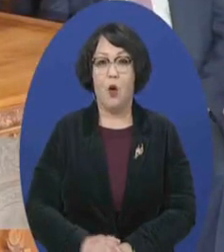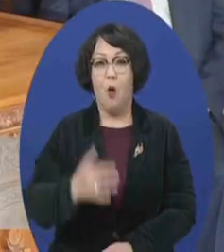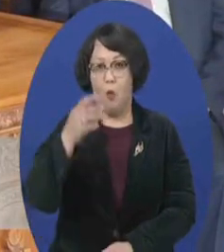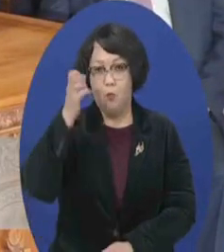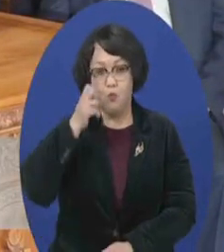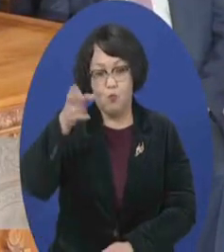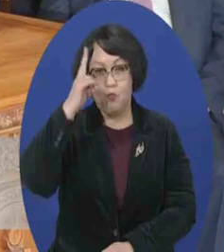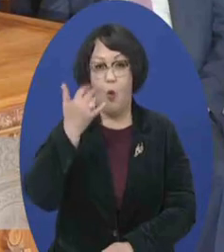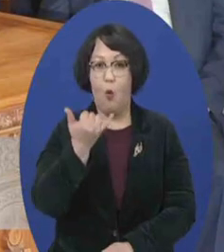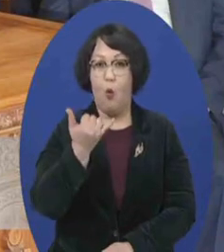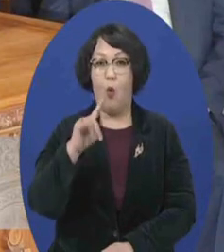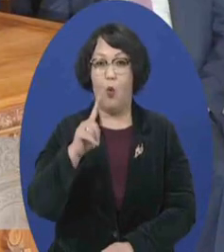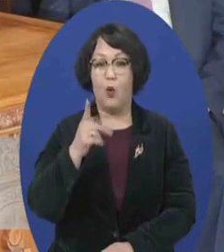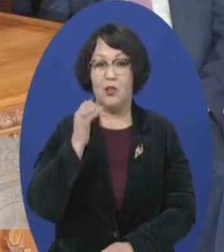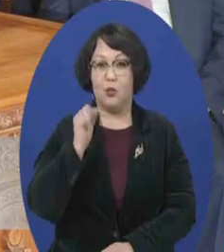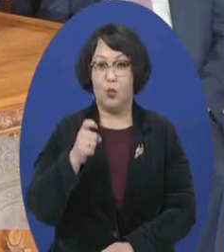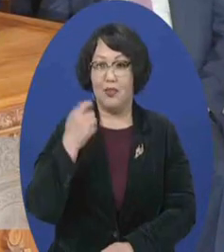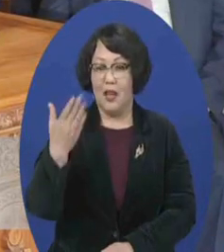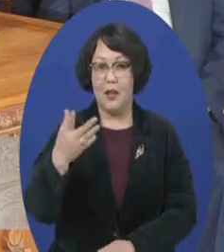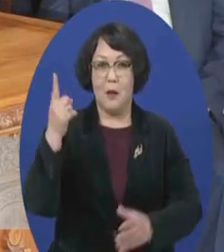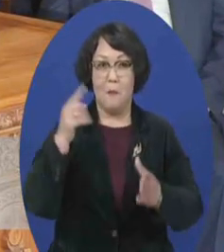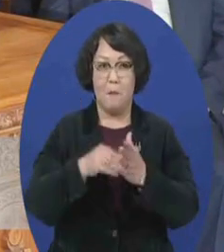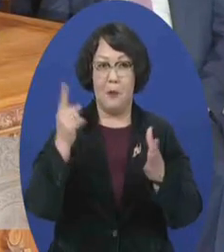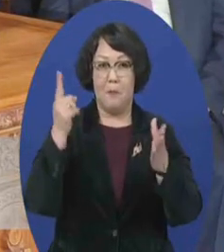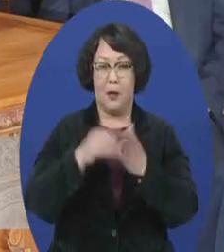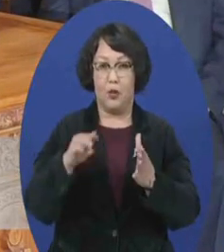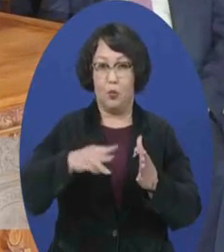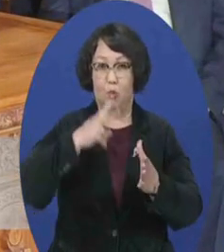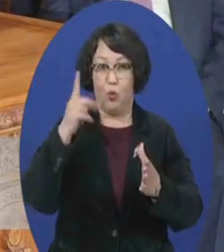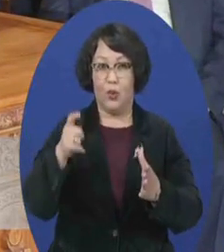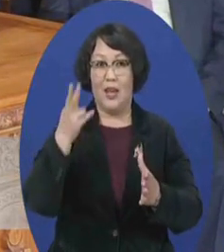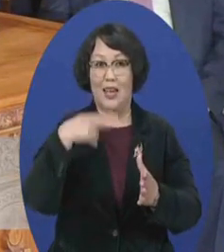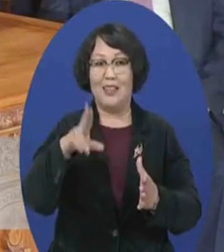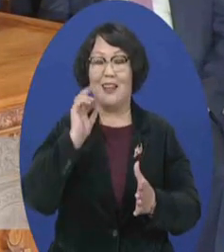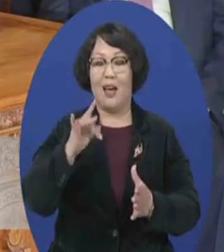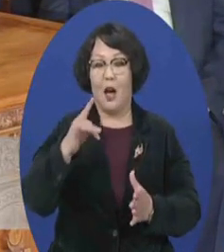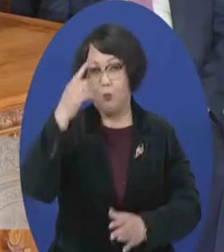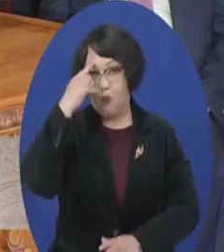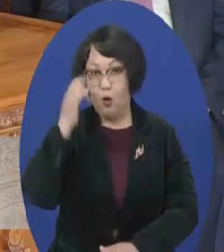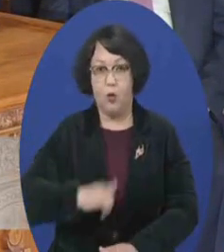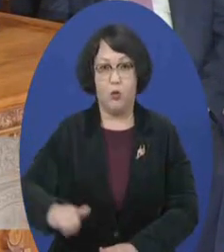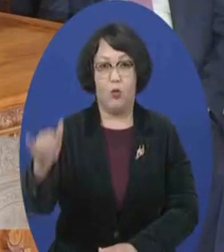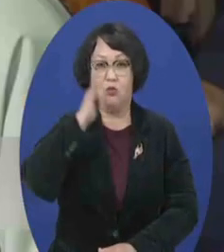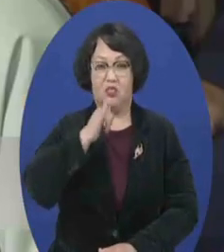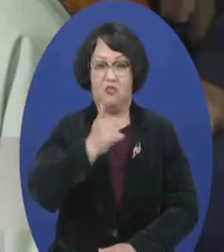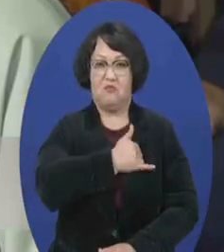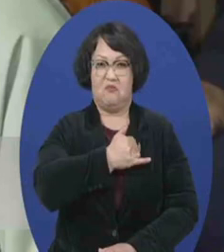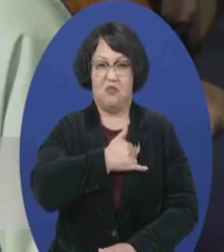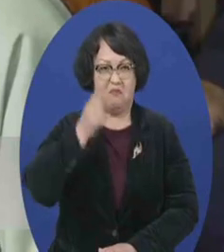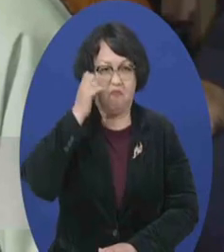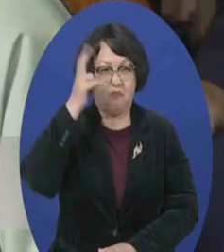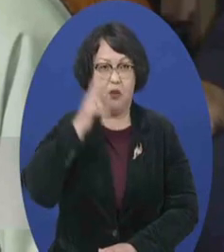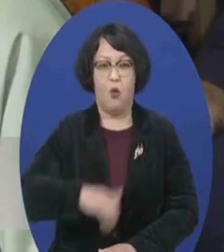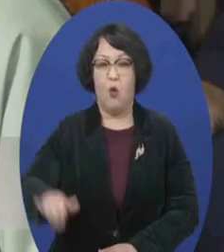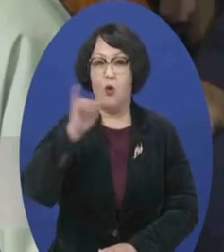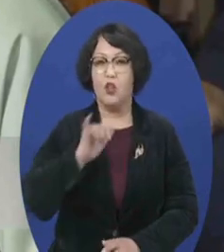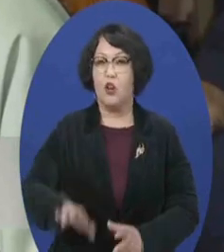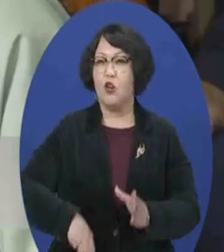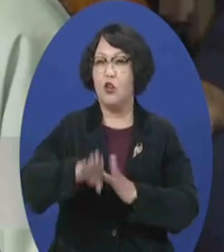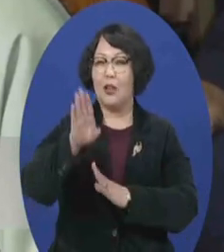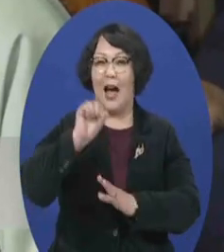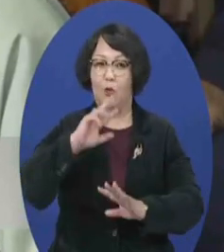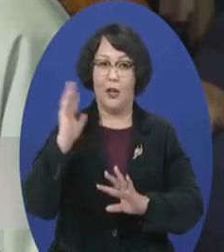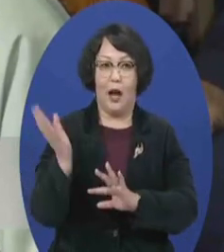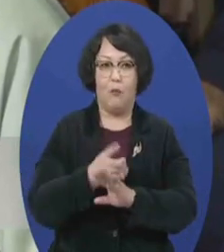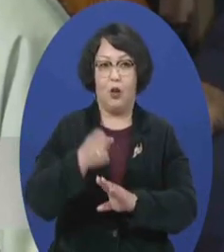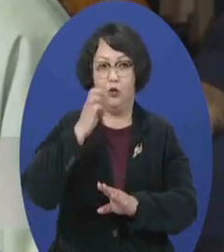Монгол улсын ерхийлэгч Ухнаагийн хөрөлсөх танд мянган мянганы түүхтэй даяар Монголын төрийг тэргүүлж улс орныхоо хөгжил цэцгэлд аюулгүй байдлыг